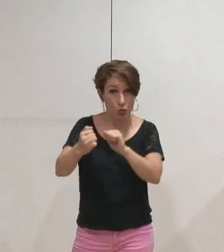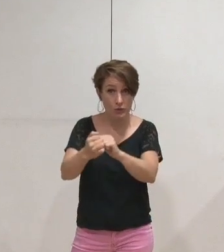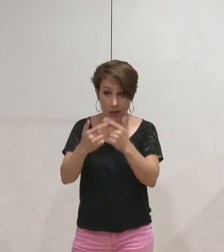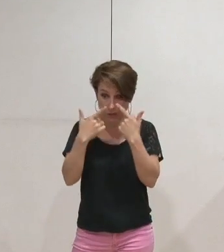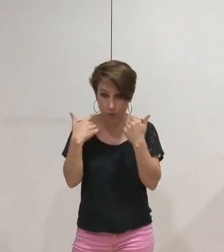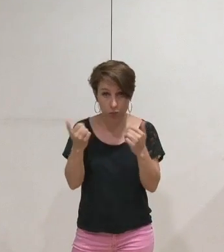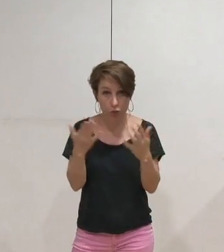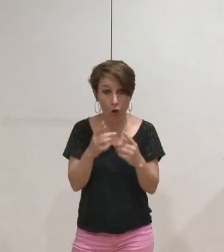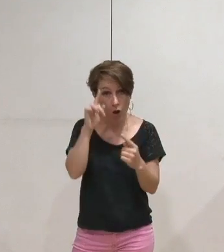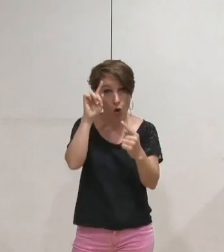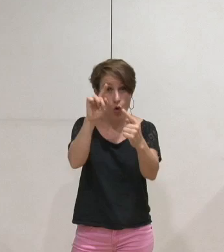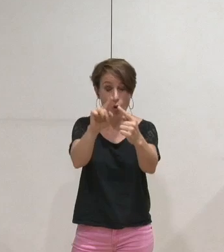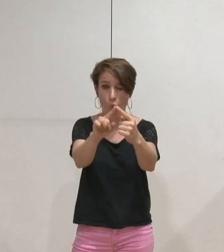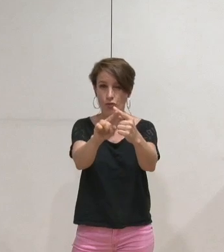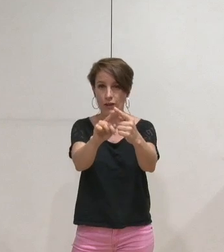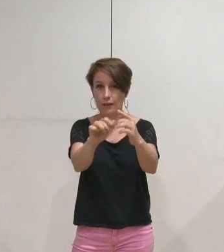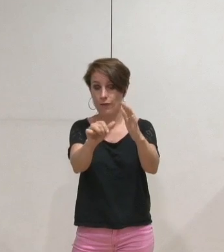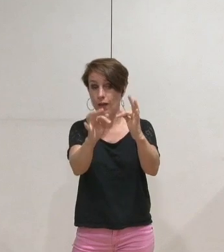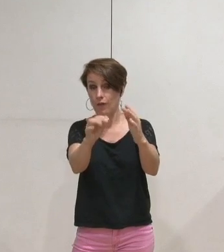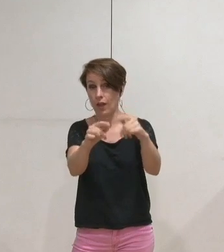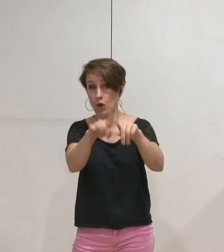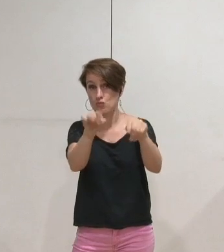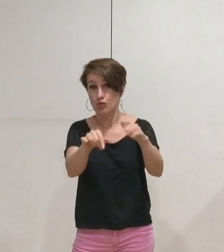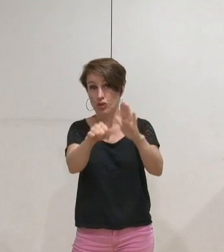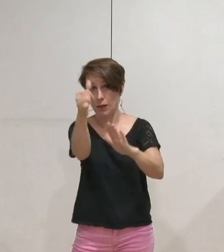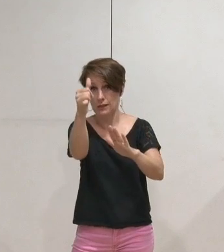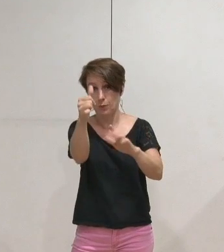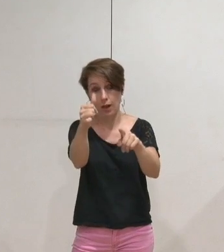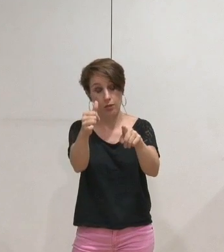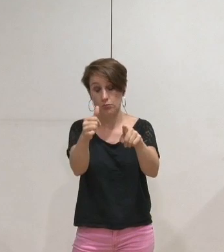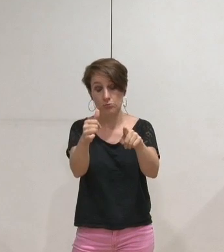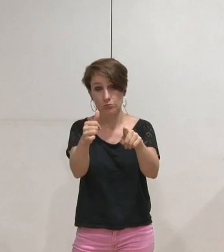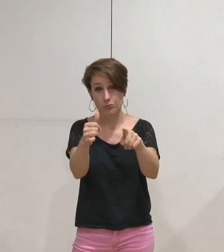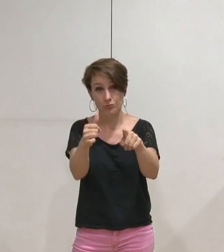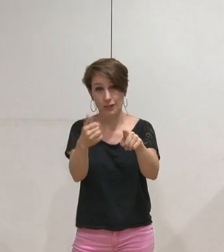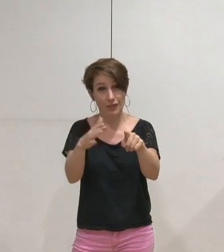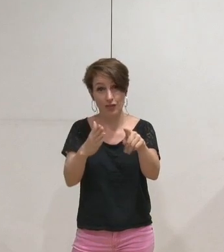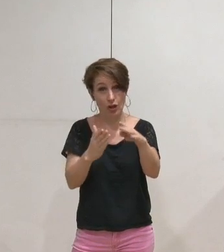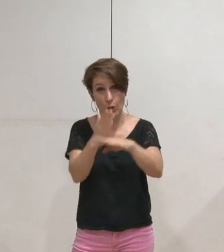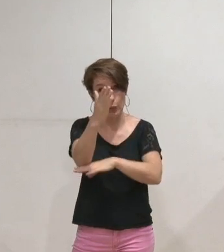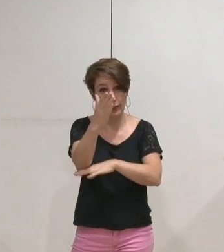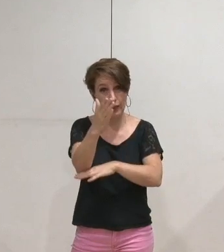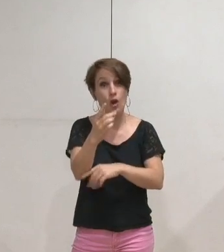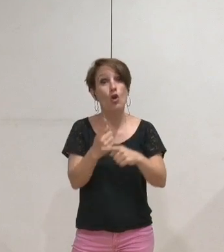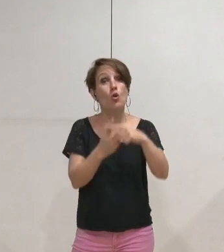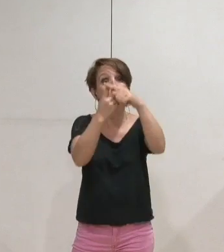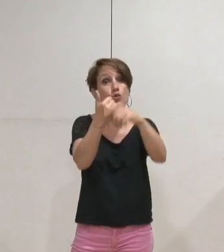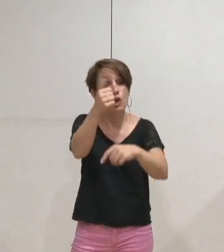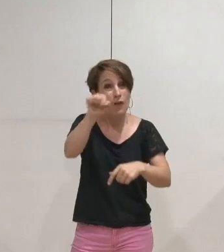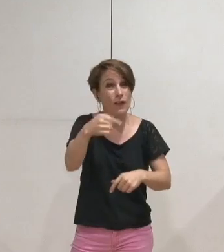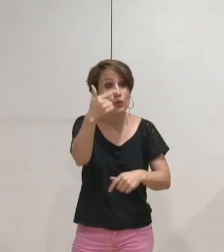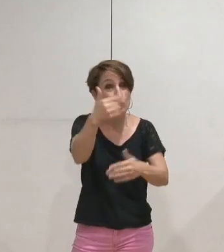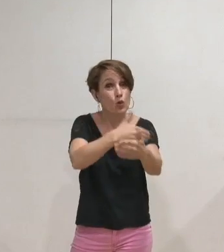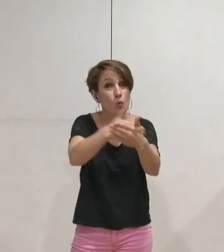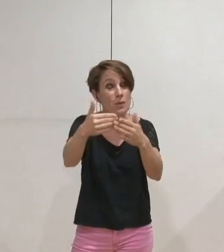cible du budget principal et bien vous êtes déjà à plus 1,2 million